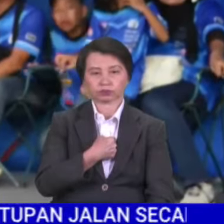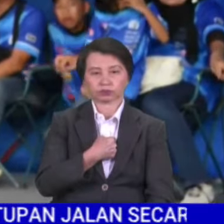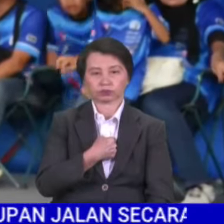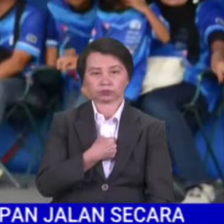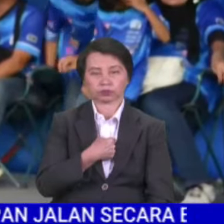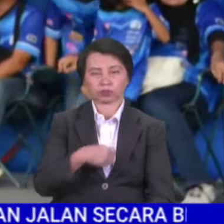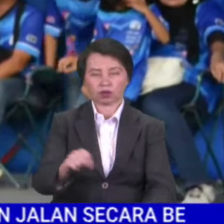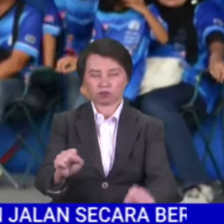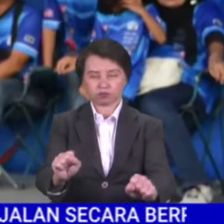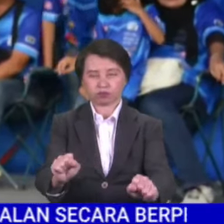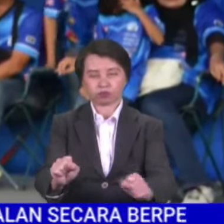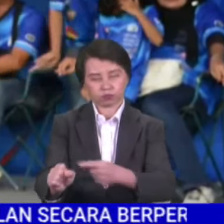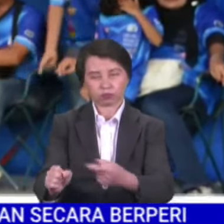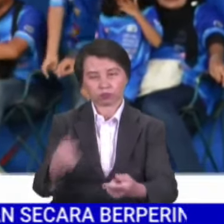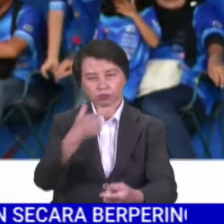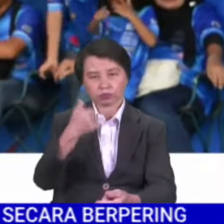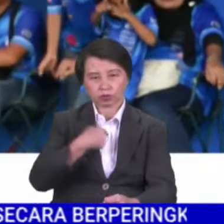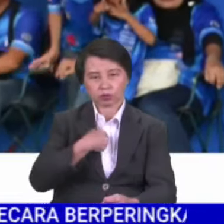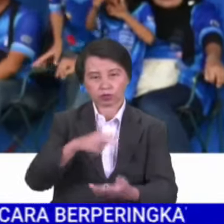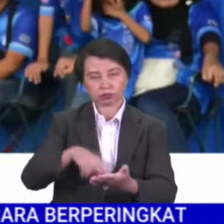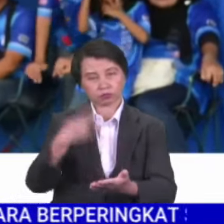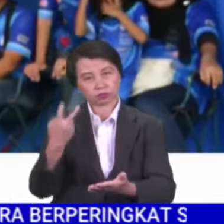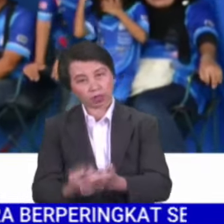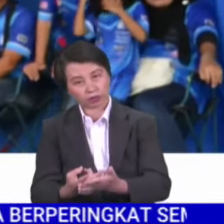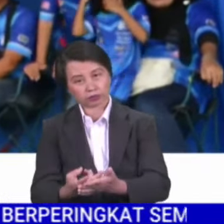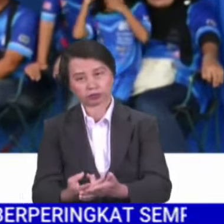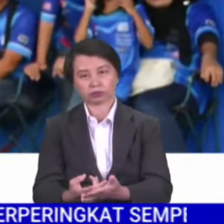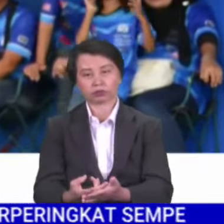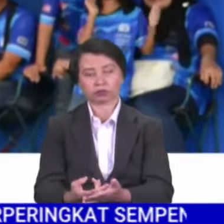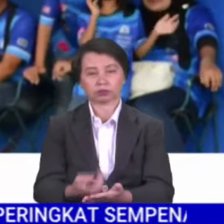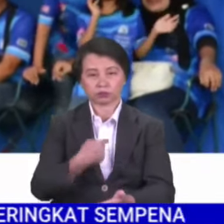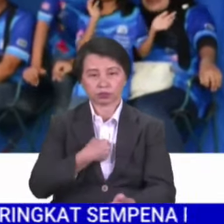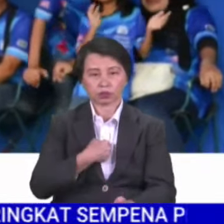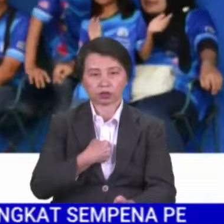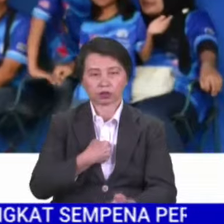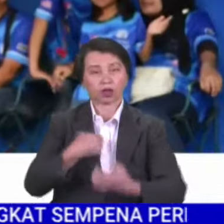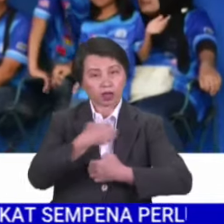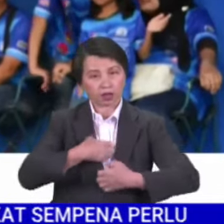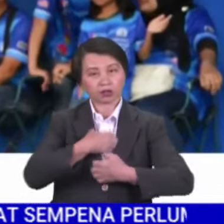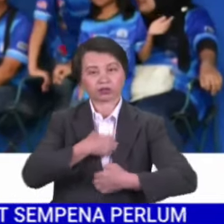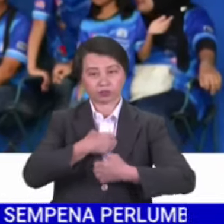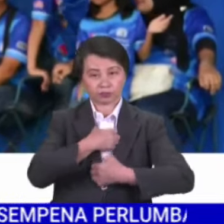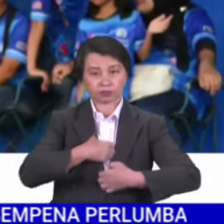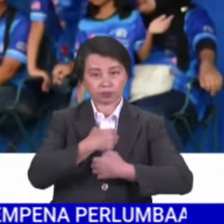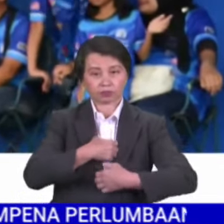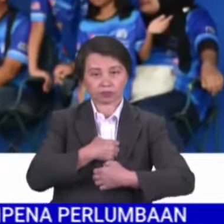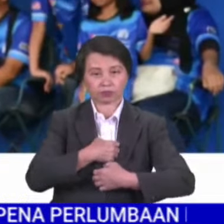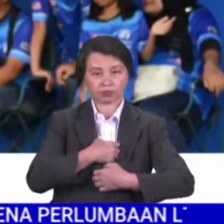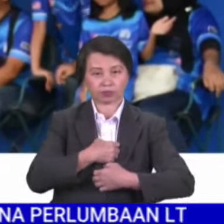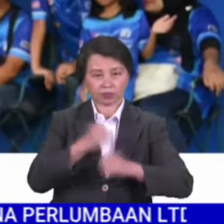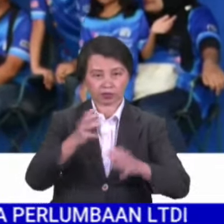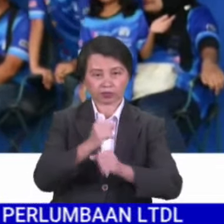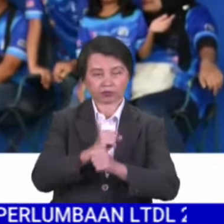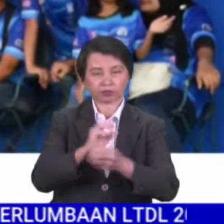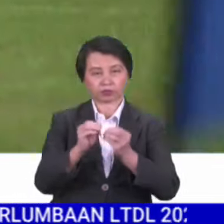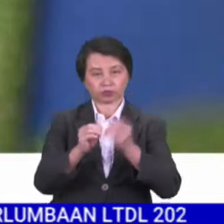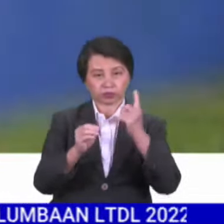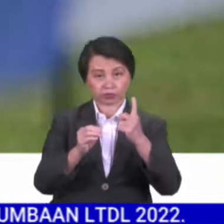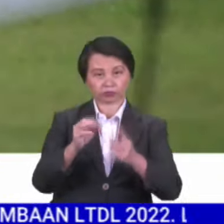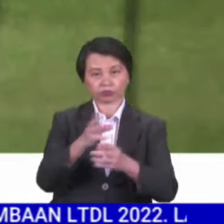tak push masa last ni sebab takut jatuh poin. Jadi saya enjoy dan alhamdulillah dapat nombor 1 dan nombor